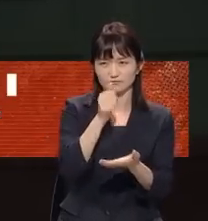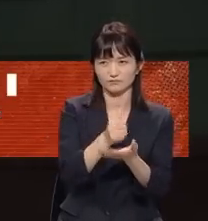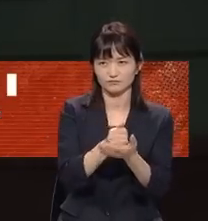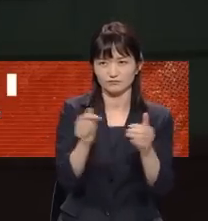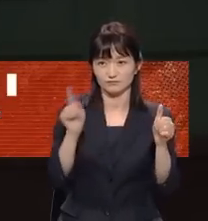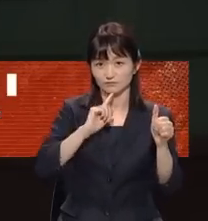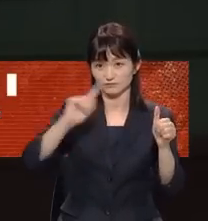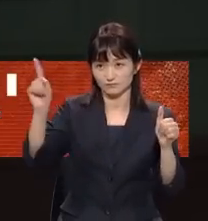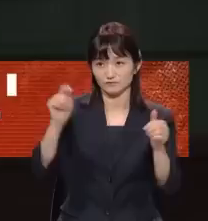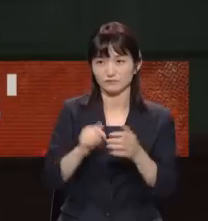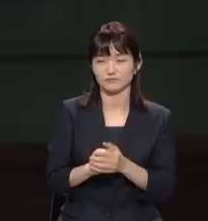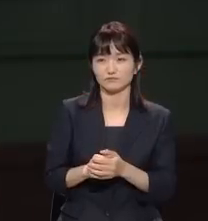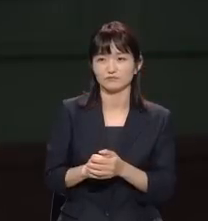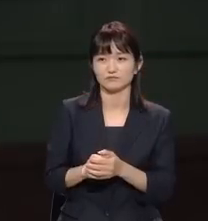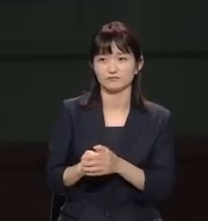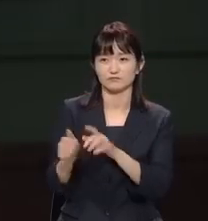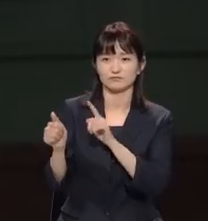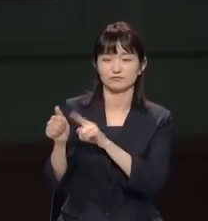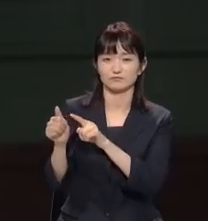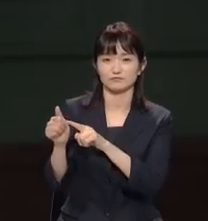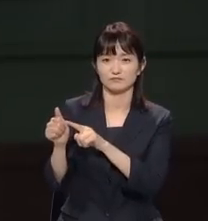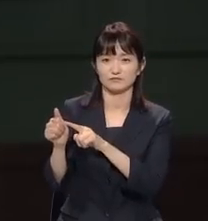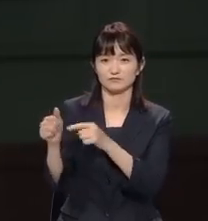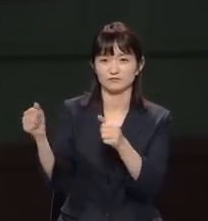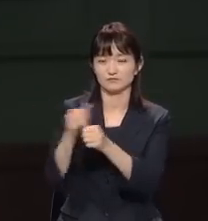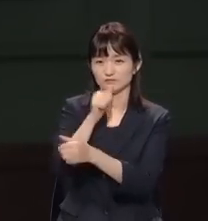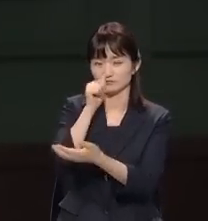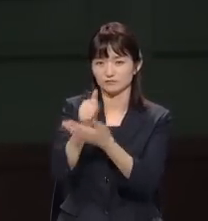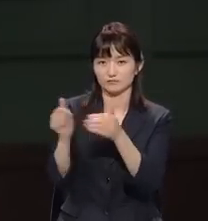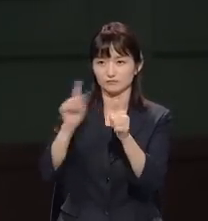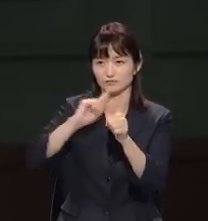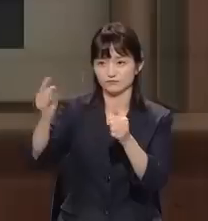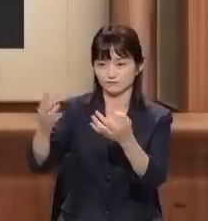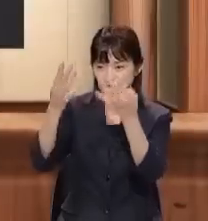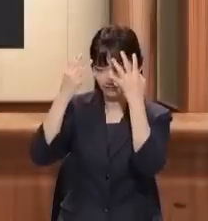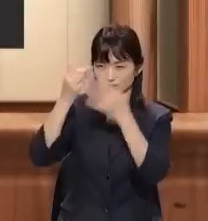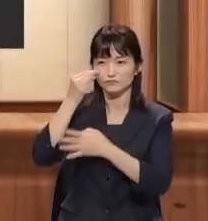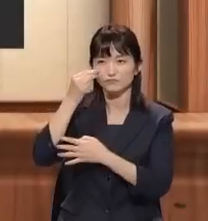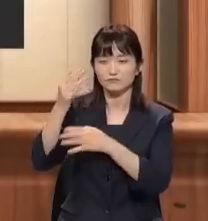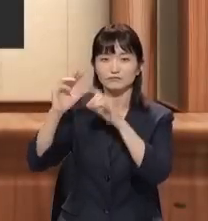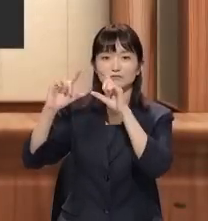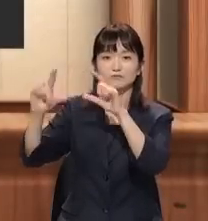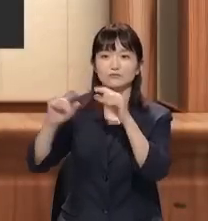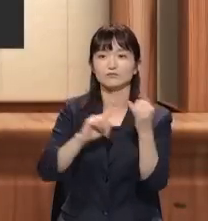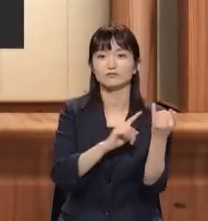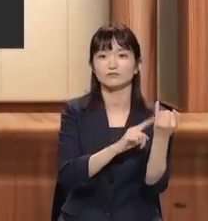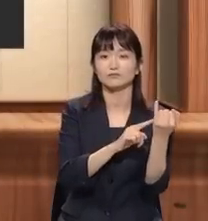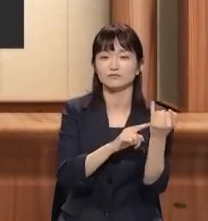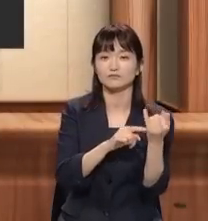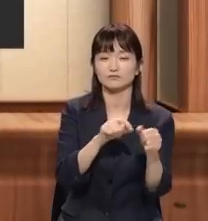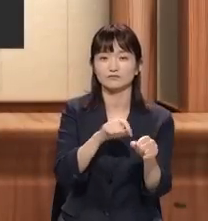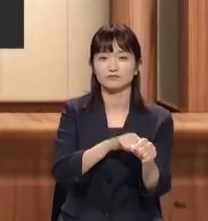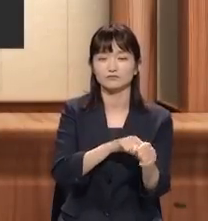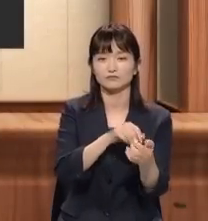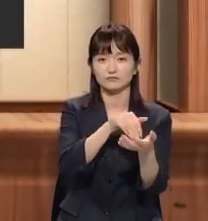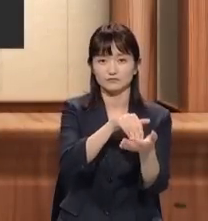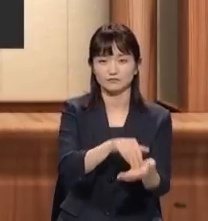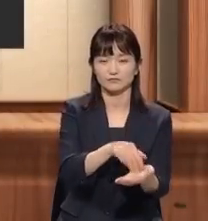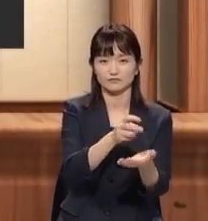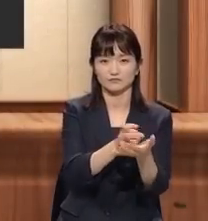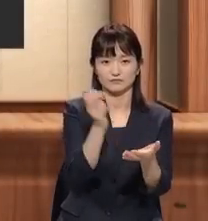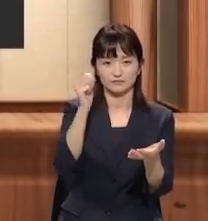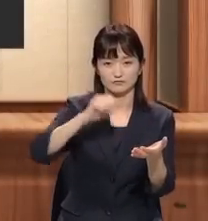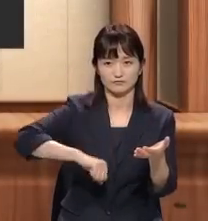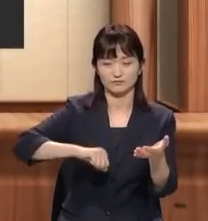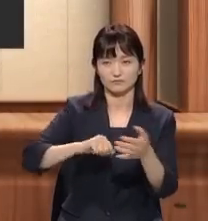남성이 폭행 상해 등의 혐의로 기소가 됐는데 징역 8개월 선고받았습니다 그리고이 여성은 특가법 위반 운전자 폭행